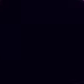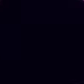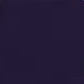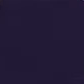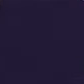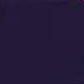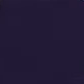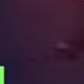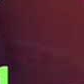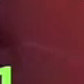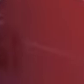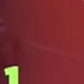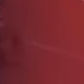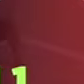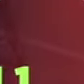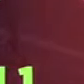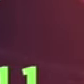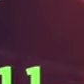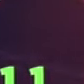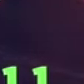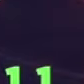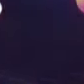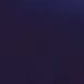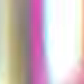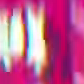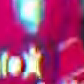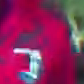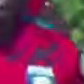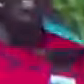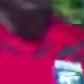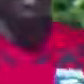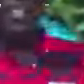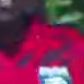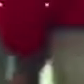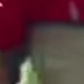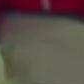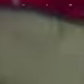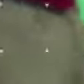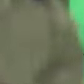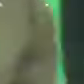Premier League and Star Times presents Match Day 11. The